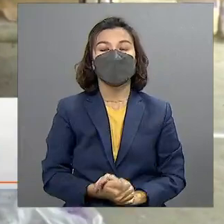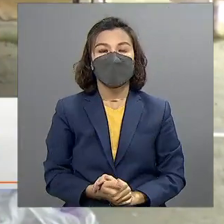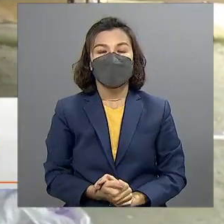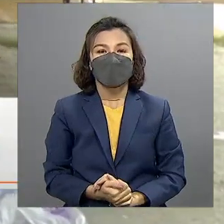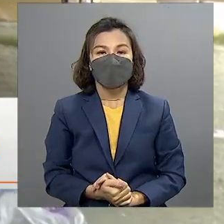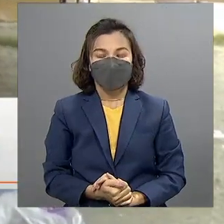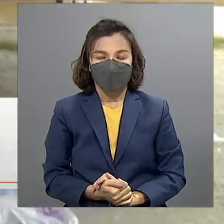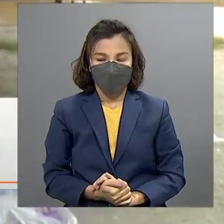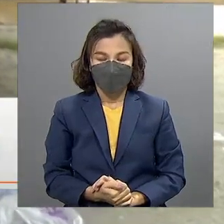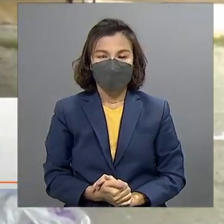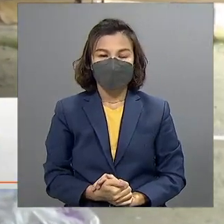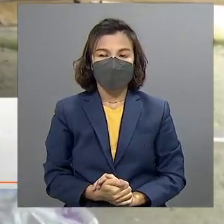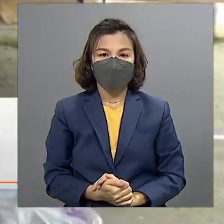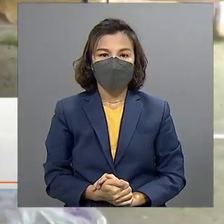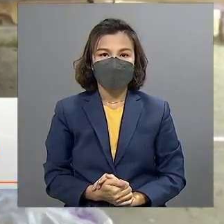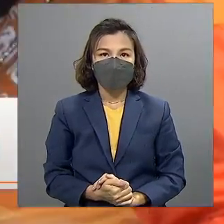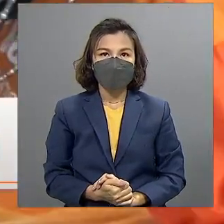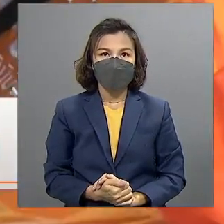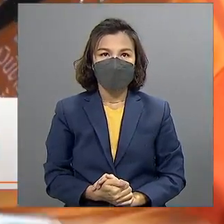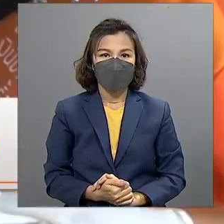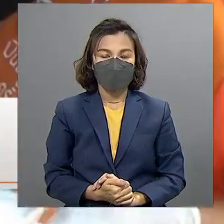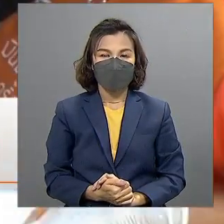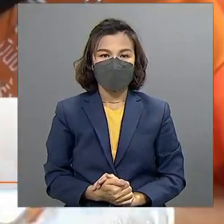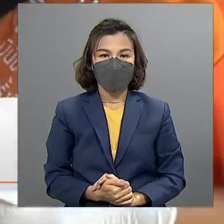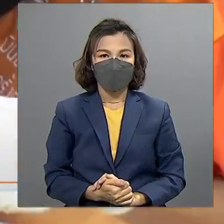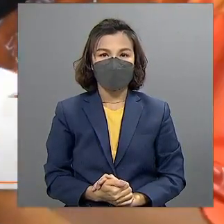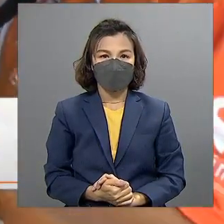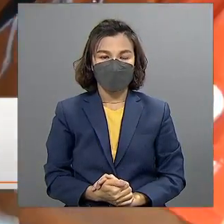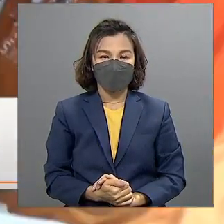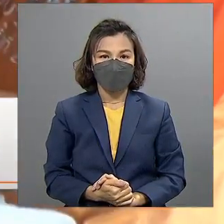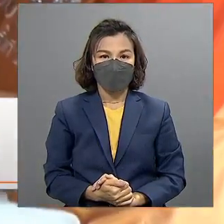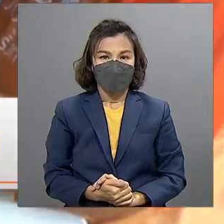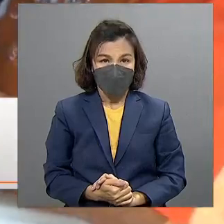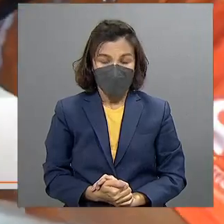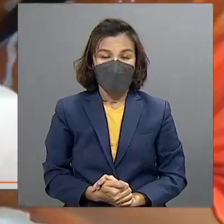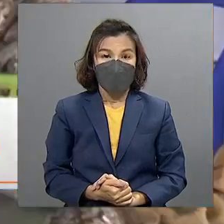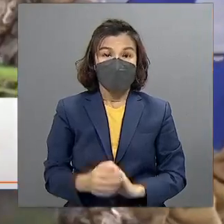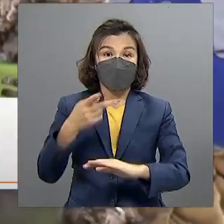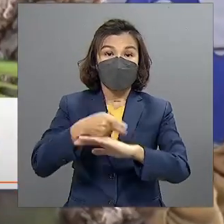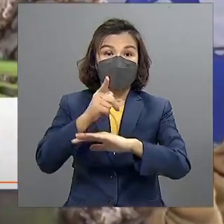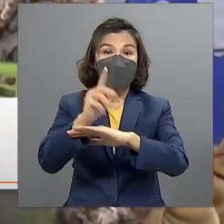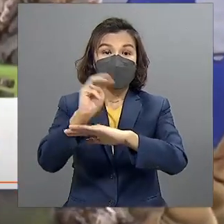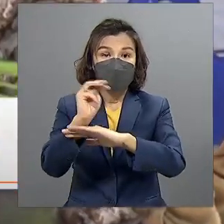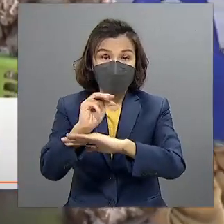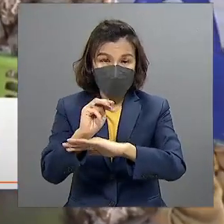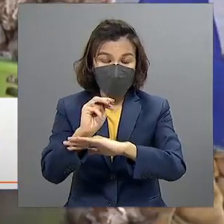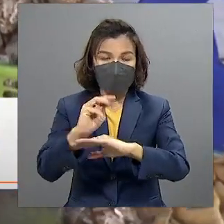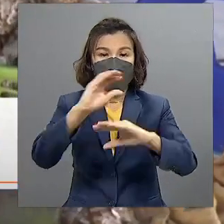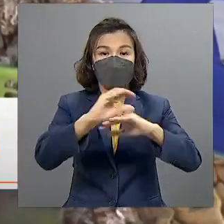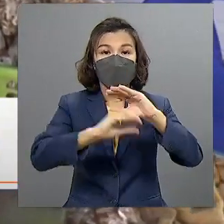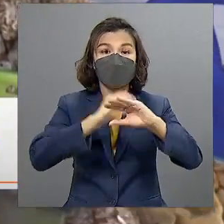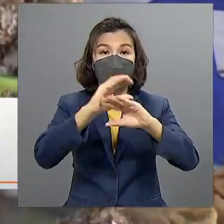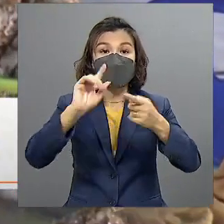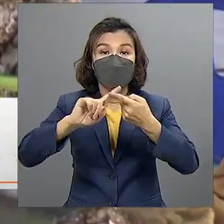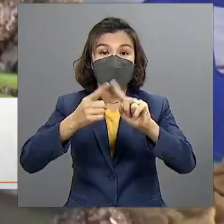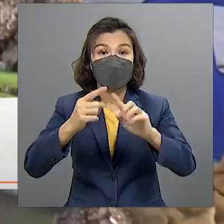ชสารินีสิริพัฒน์มหาวัชระราชธิดาประธานกรรมการมูลนิธิอาสาเพื่อนพึ่งพายามยากสภากาชาดไทยโป